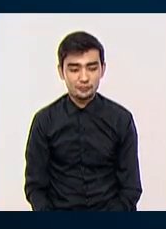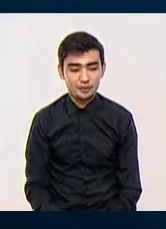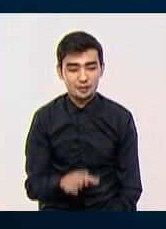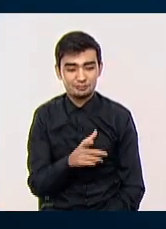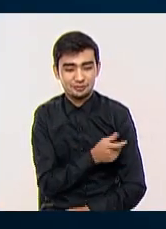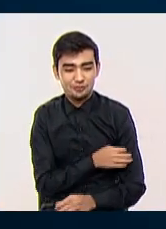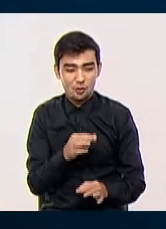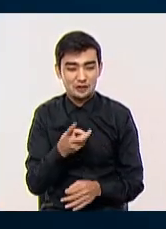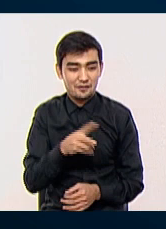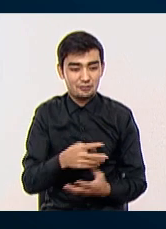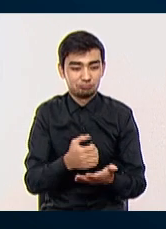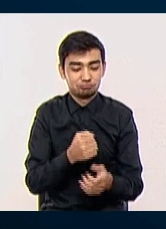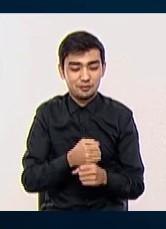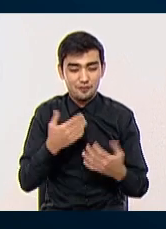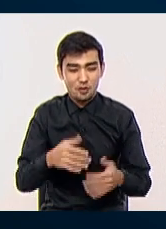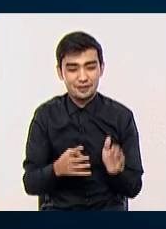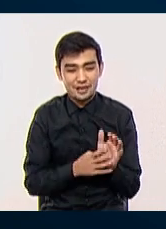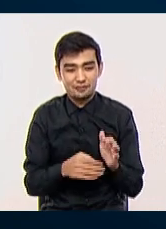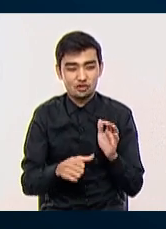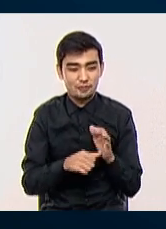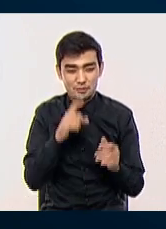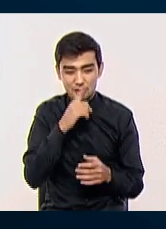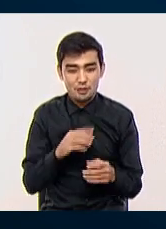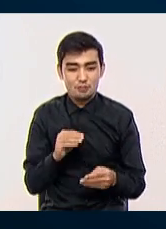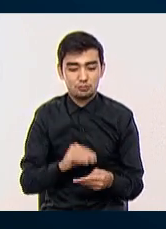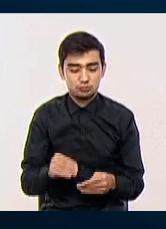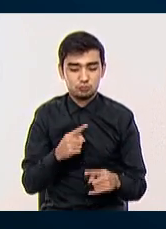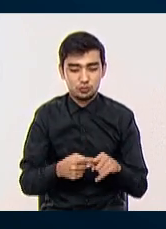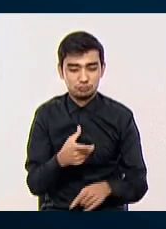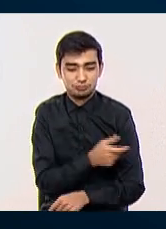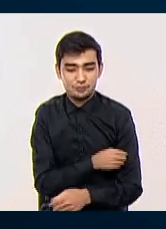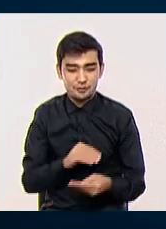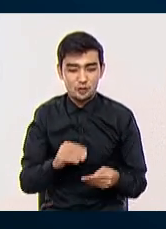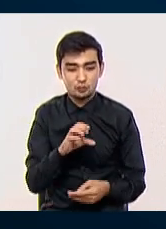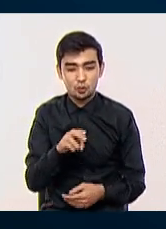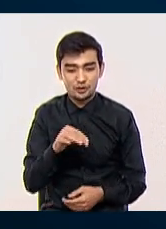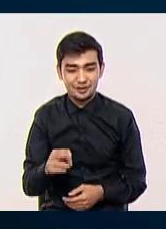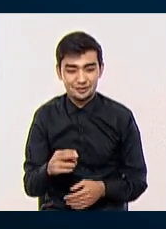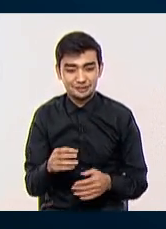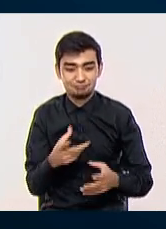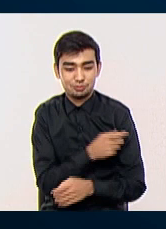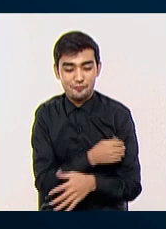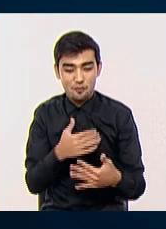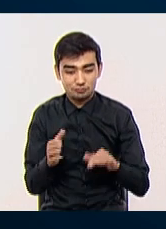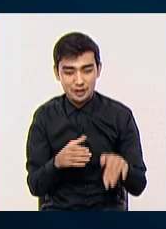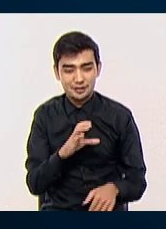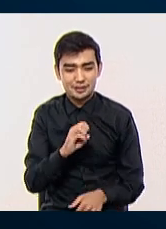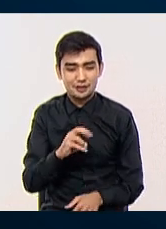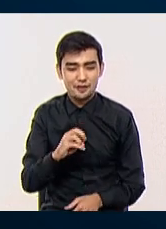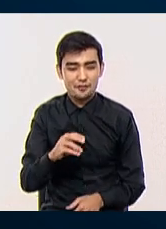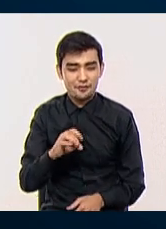Вакцинаның екі компонентінде алған адамдарға 6-9 айдан кейін қосымша доза салу ұсынылып отыр. Яғни спутник алғандар 9 айдан кейін Синофарм,